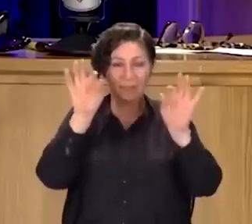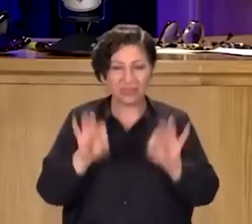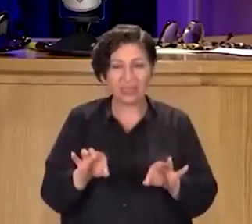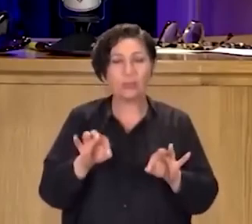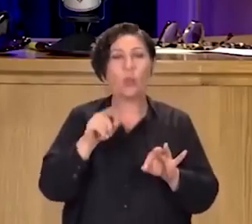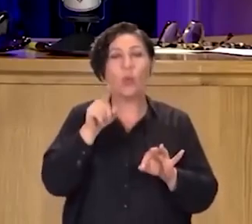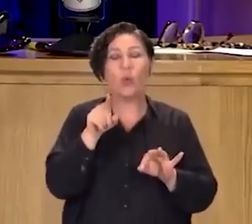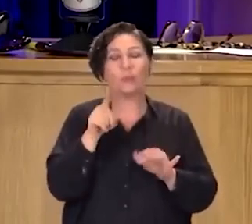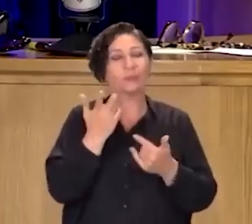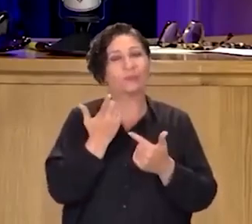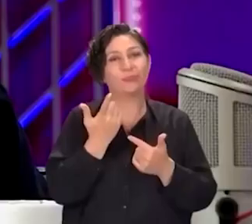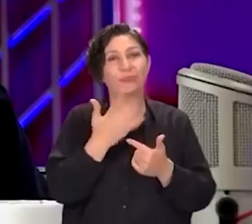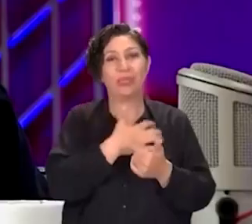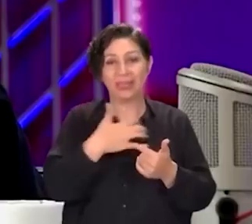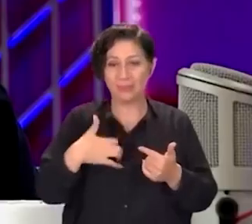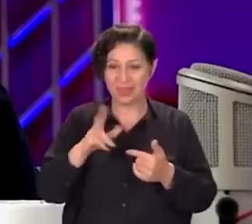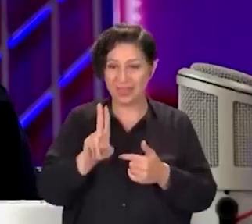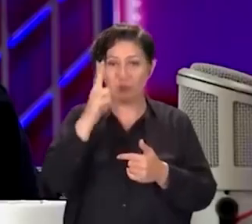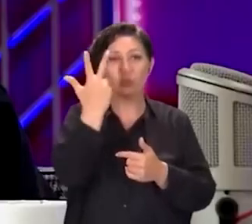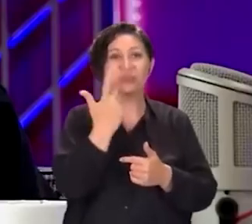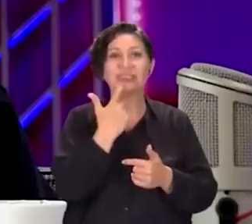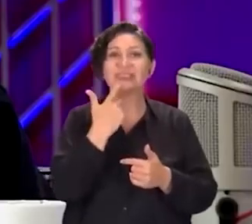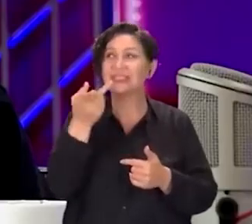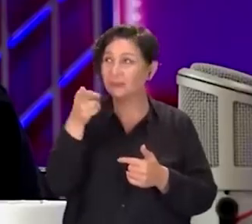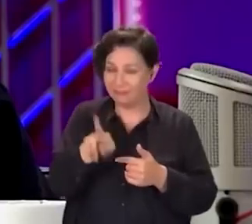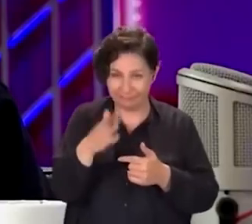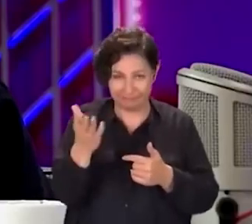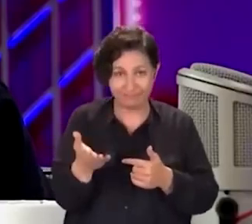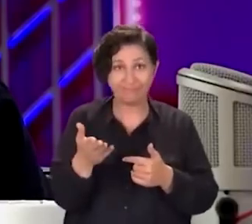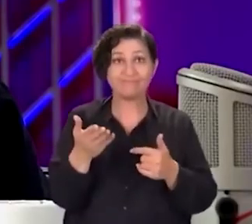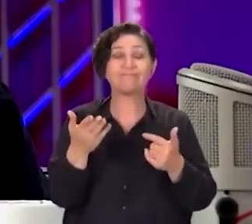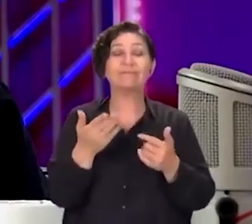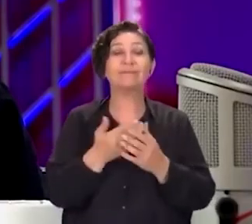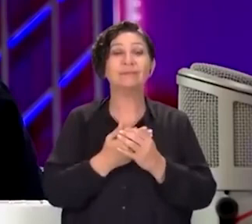başladım. O annem 73 yaşında vefat etti.